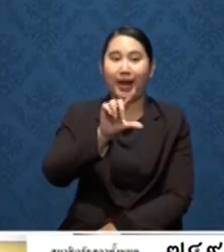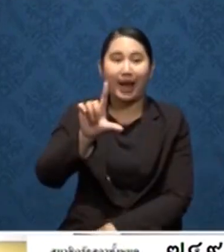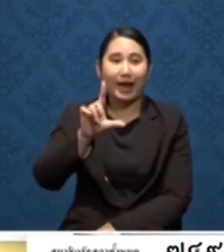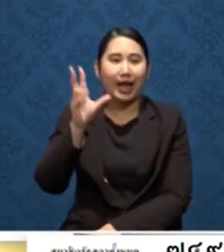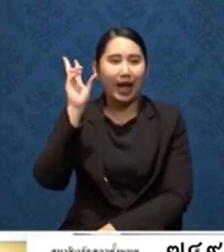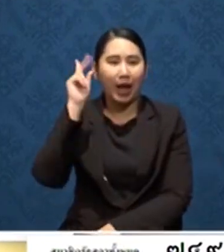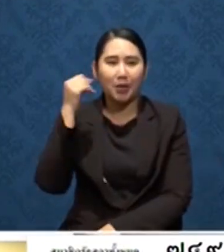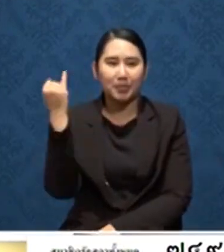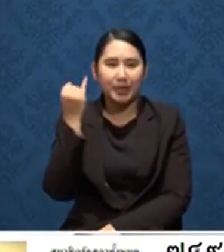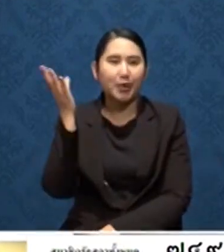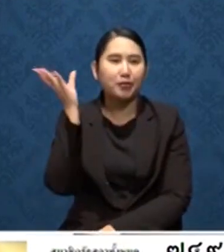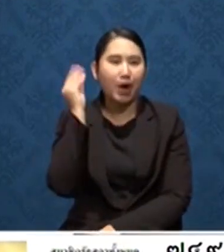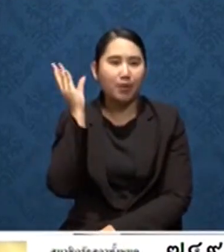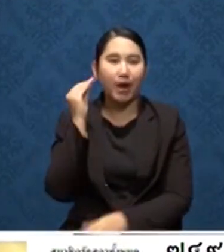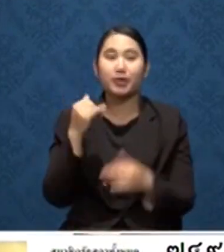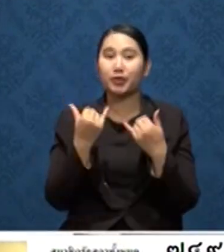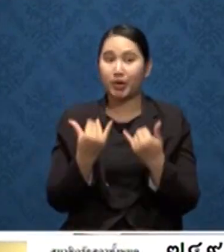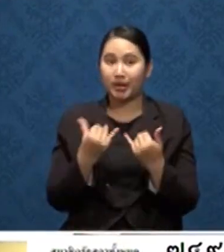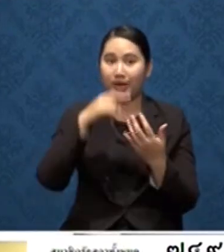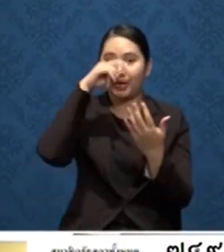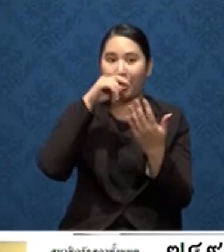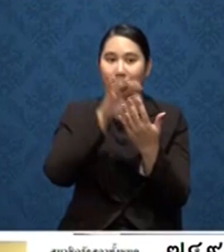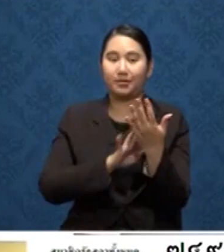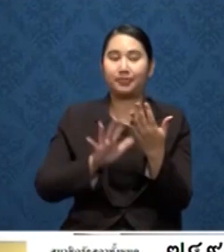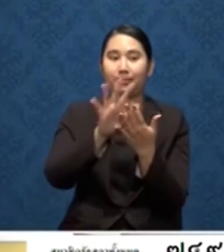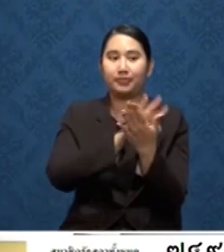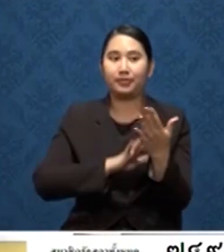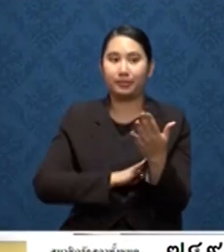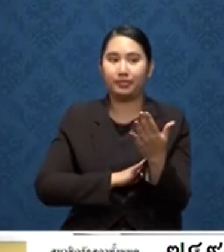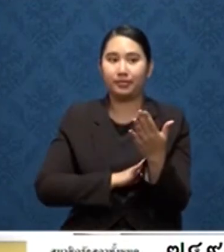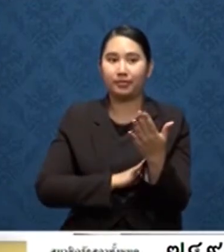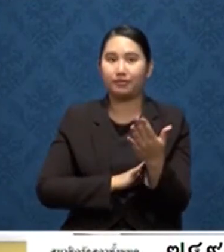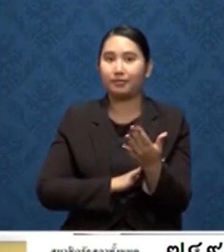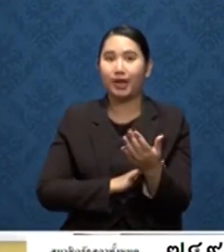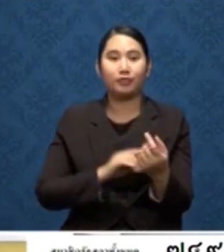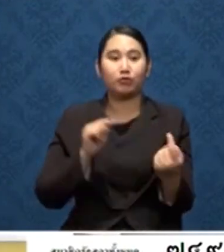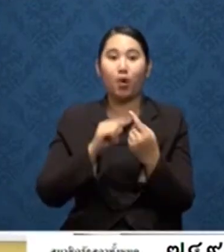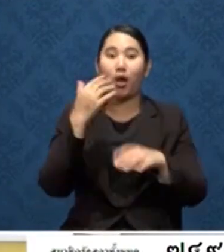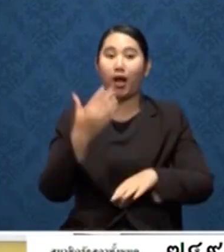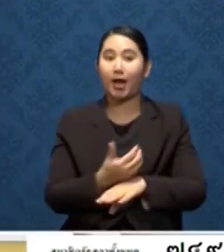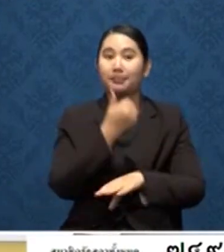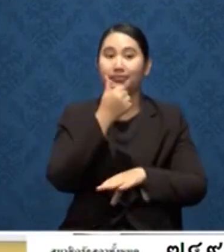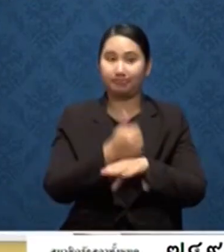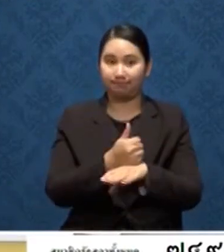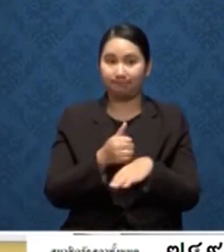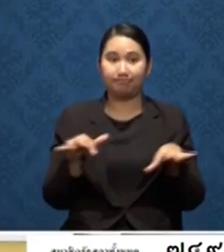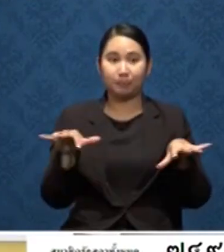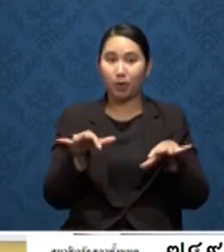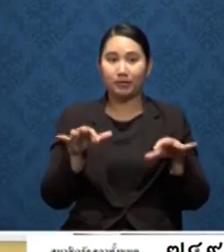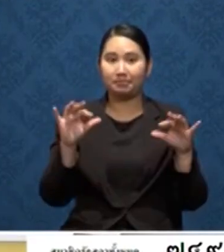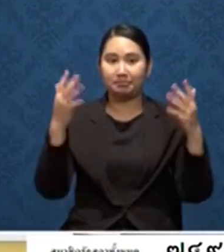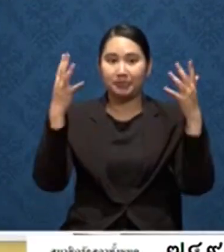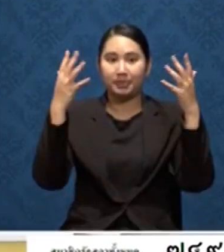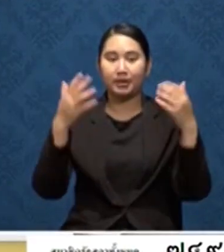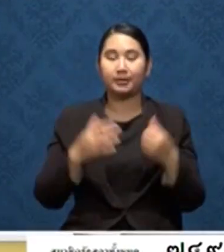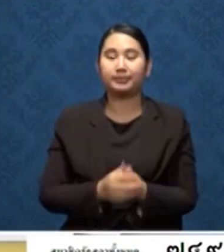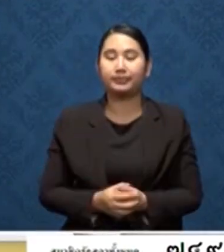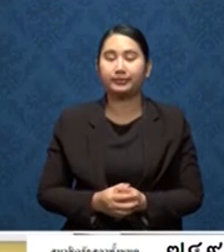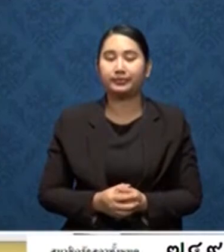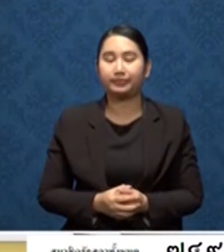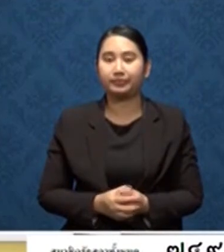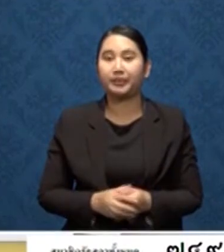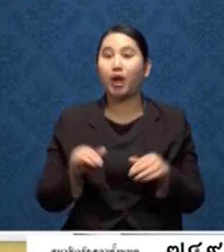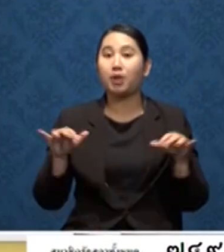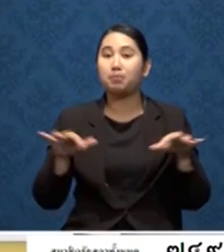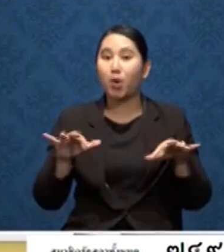ฟังการประชุมวันนี้อยู่ก็คือประเทศเรานั้นไม่ได้อยู่ในสภาวะการเมืองที่เป็นปกติแน่นอนครับความ